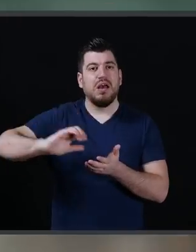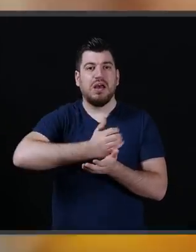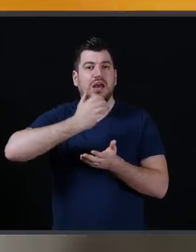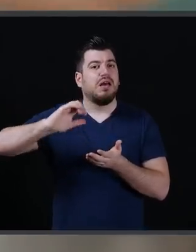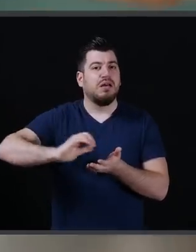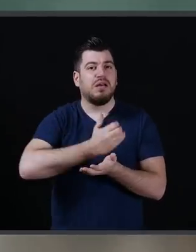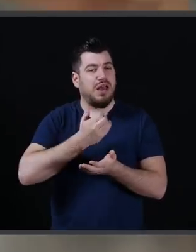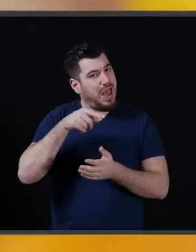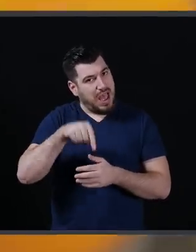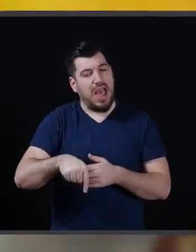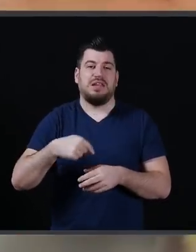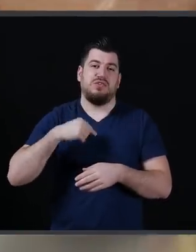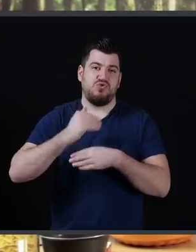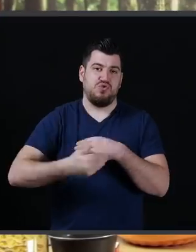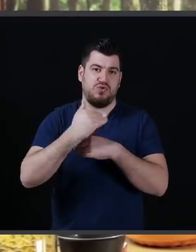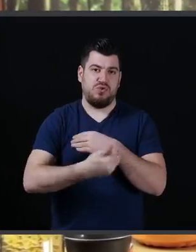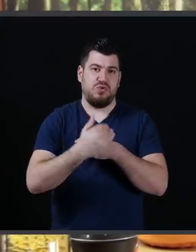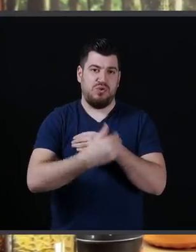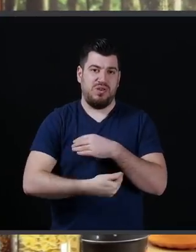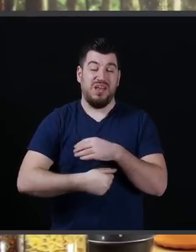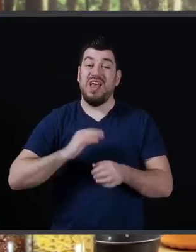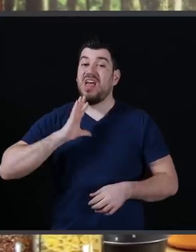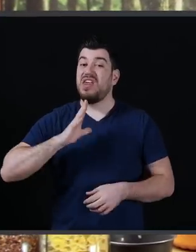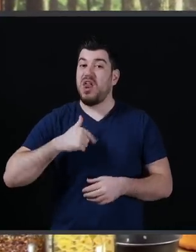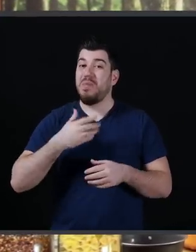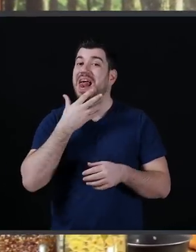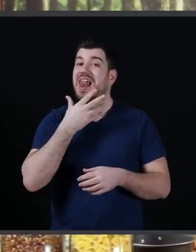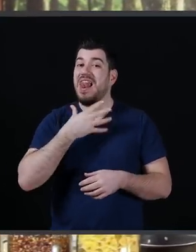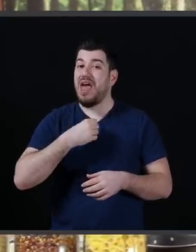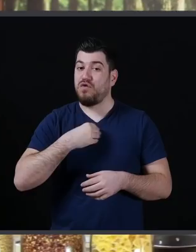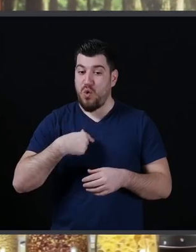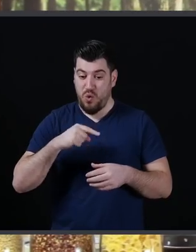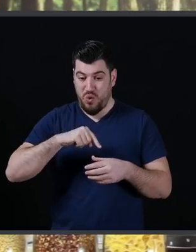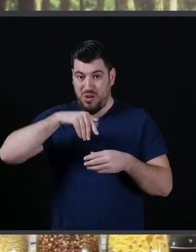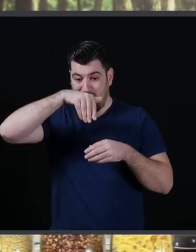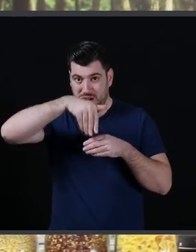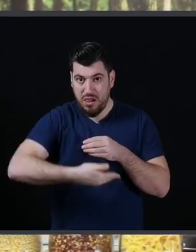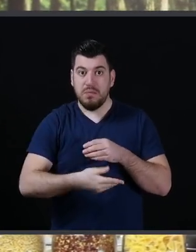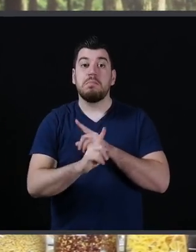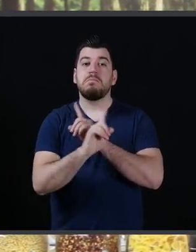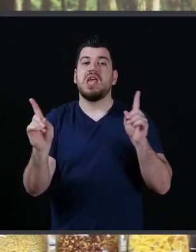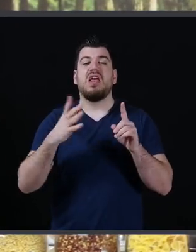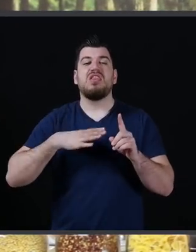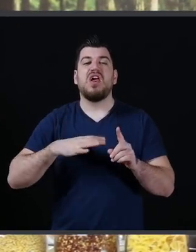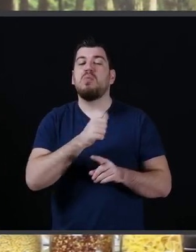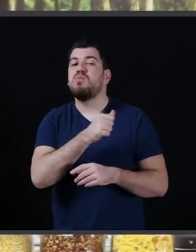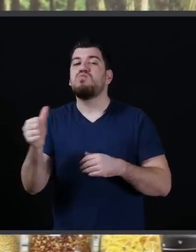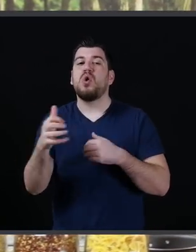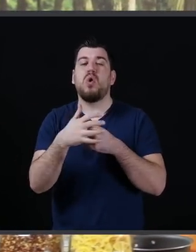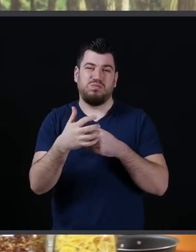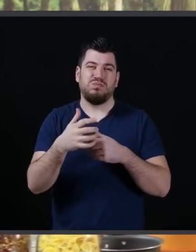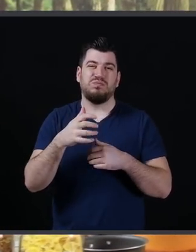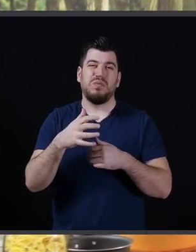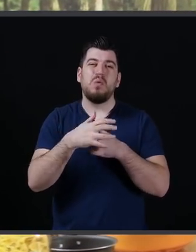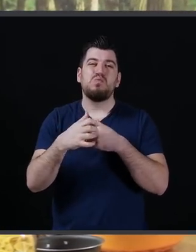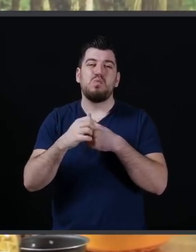Δεν θέλουμε να πάρουμε το λευκό τμήμα Θέλουμε να πάρουμε μόνο το πορτοκαλί Αυτό έχει το άρωμα Το υπόλοιπο έχει μόνο πικρύλα Που δεν τη θέλουμε μέσα στο